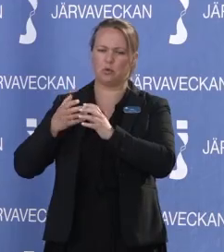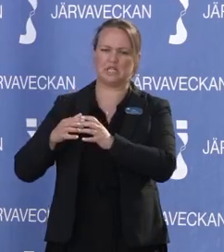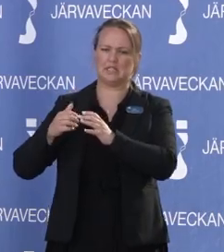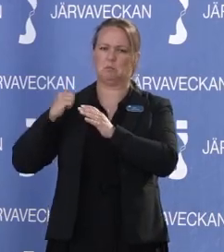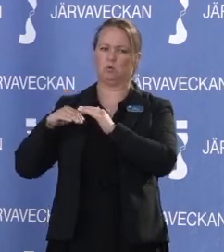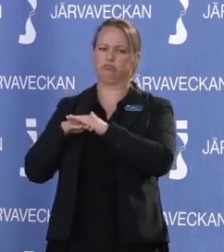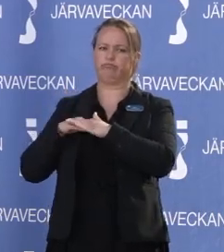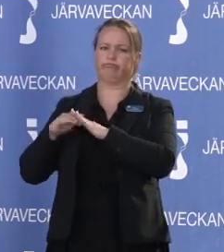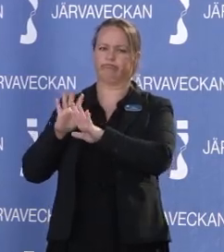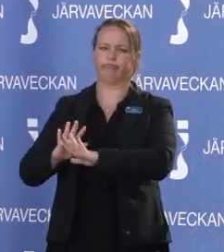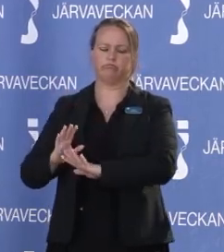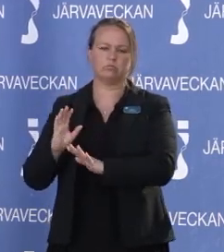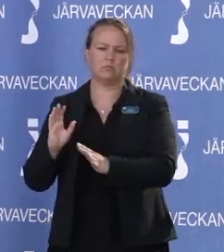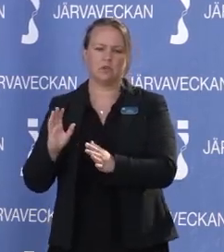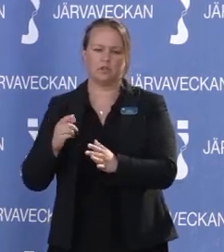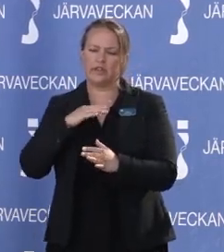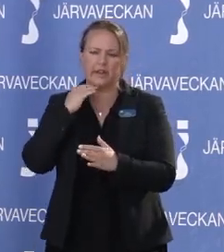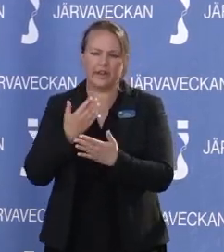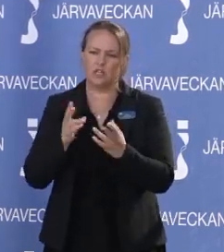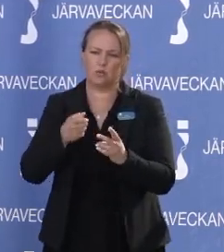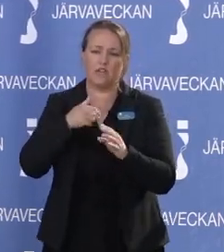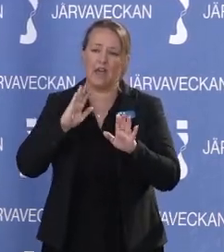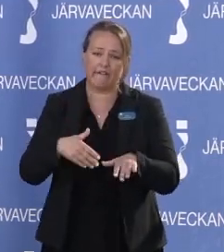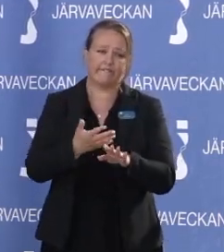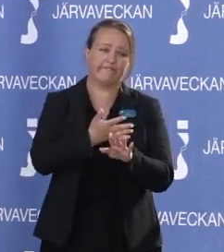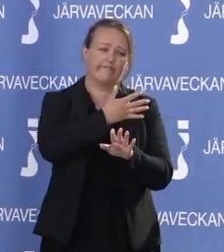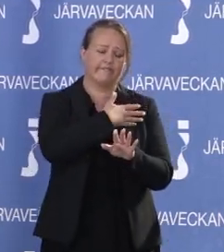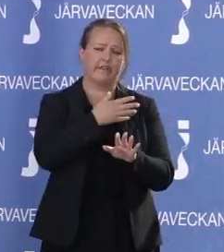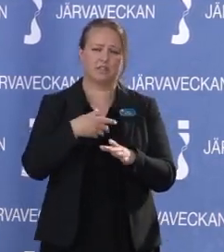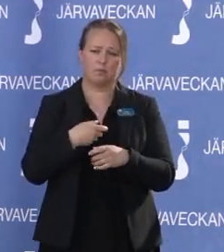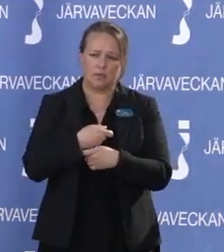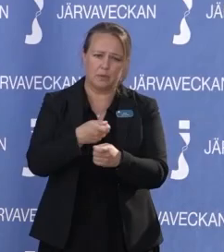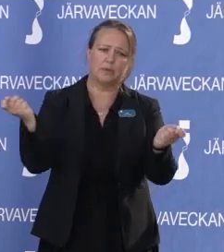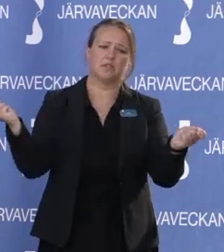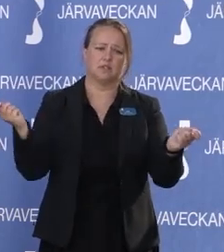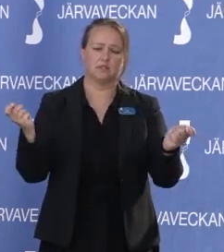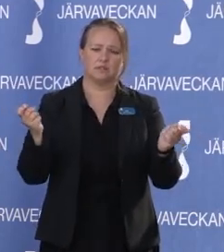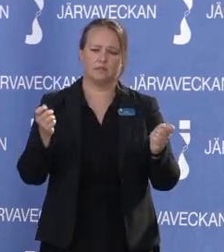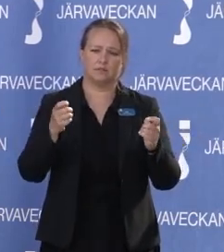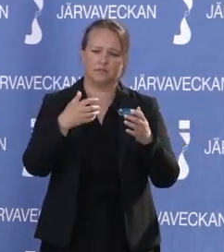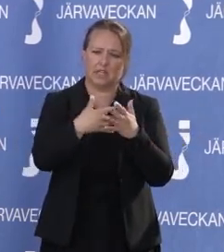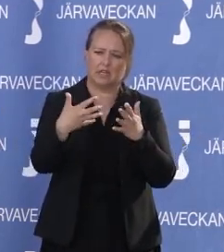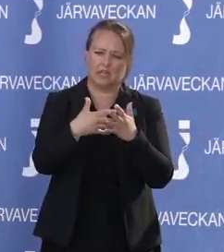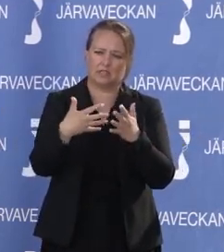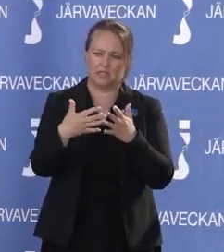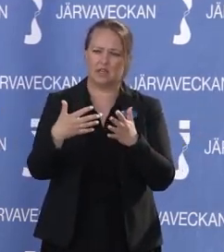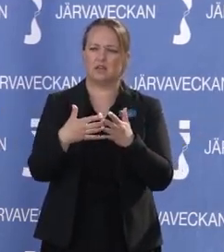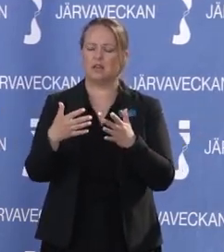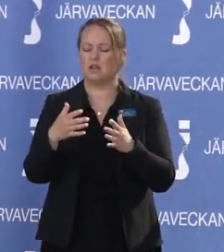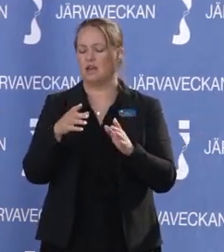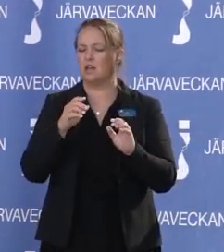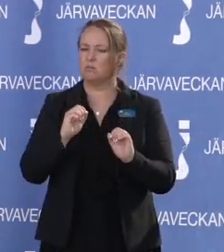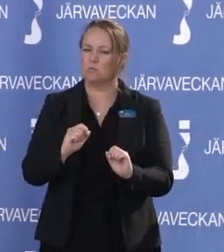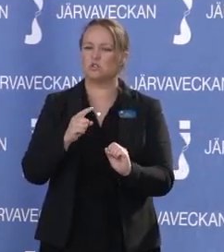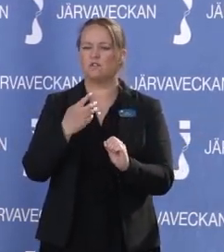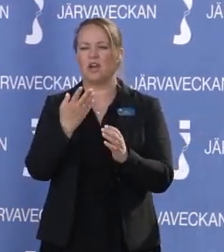här räcker inte att göra som vi har gjort i liksom utgivarkrönikor och annat, utan det måste vara del på ett annat sätt av journalistiken